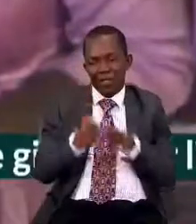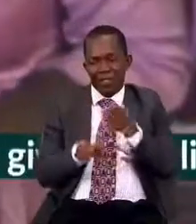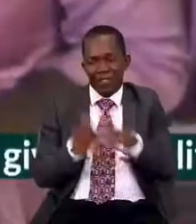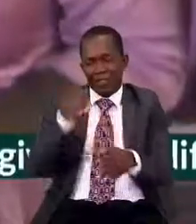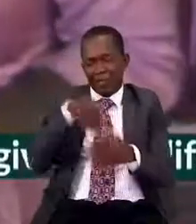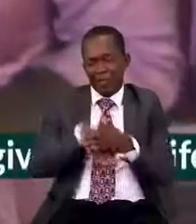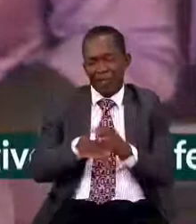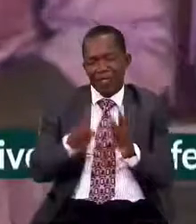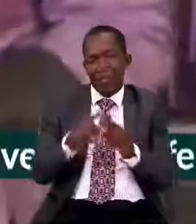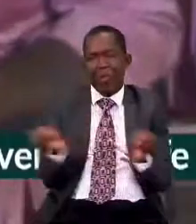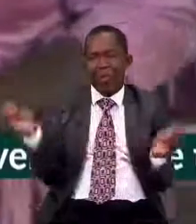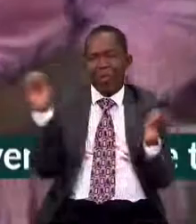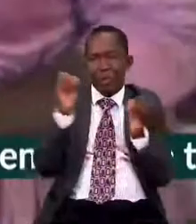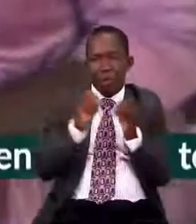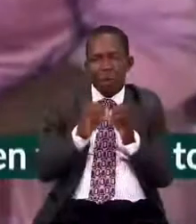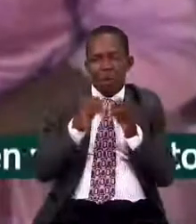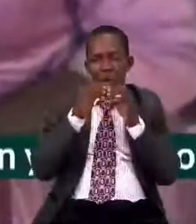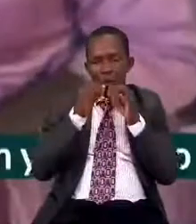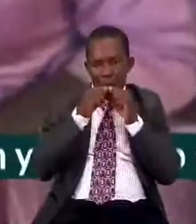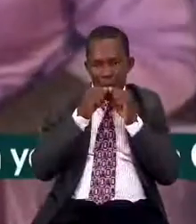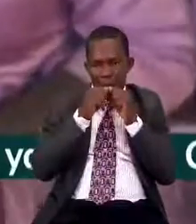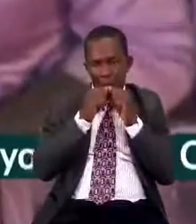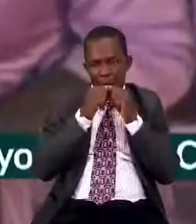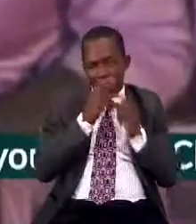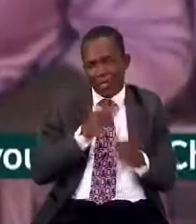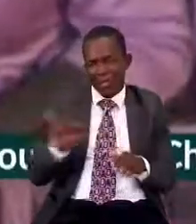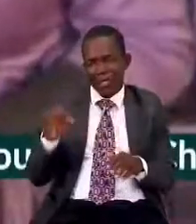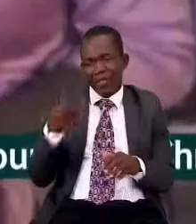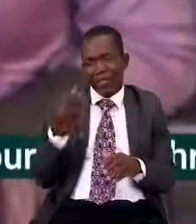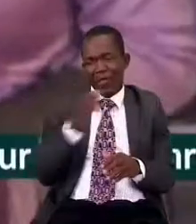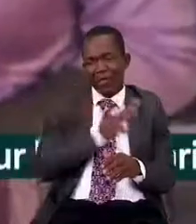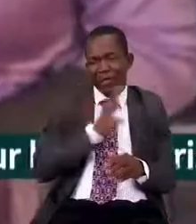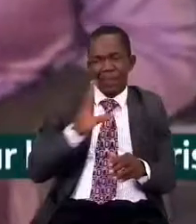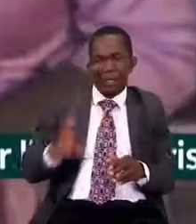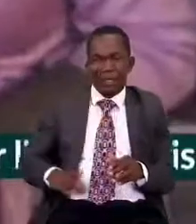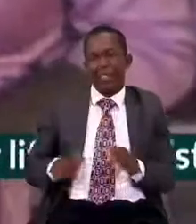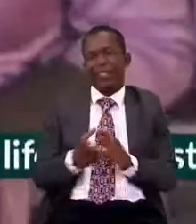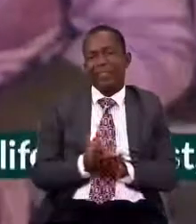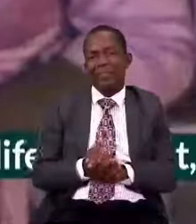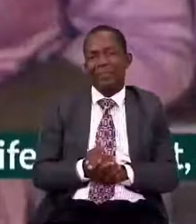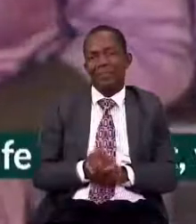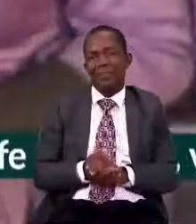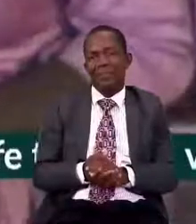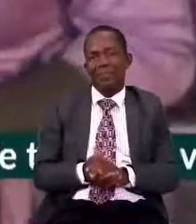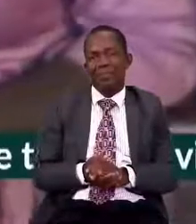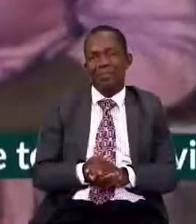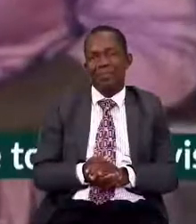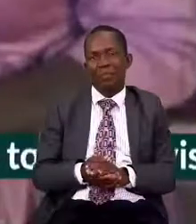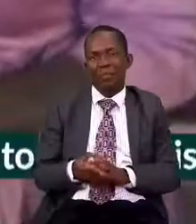Le trésor, et vous êtes exposé au trésor inépuisable de Dieu. Les anges